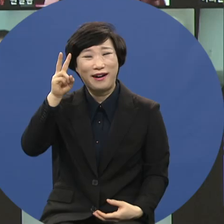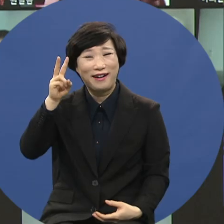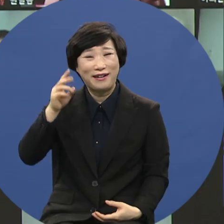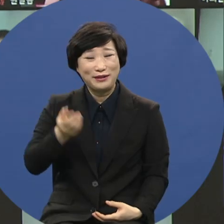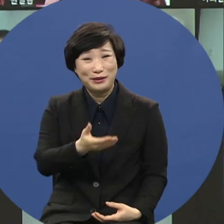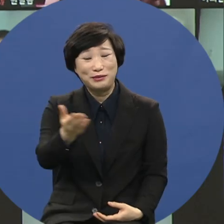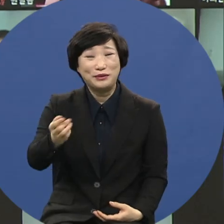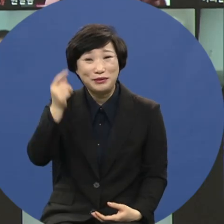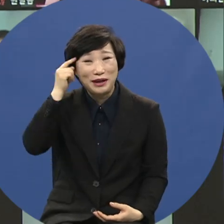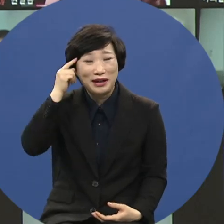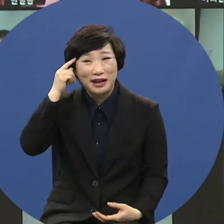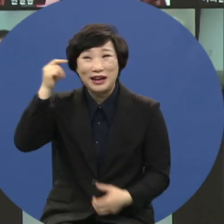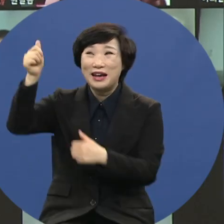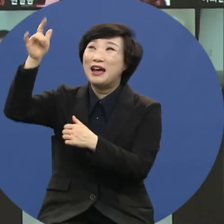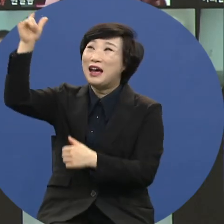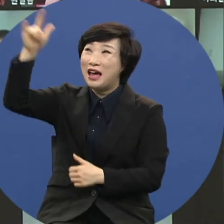열대지방에